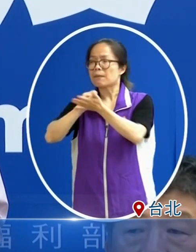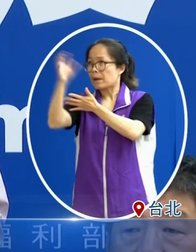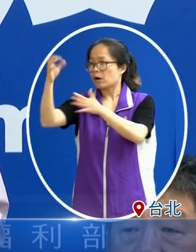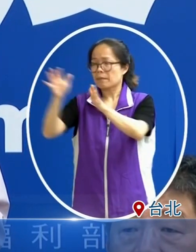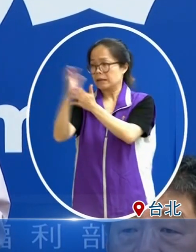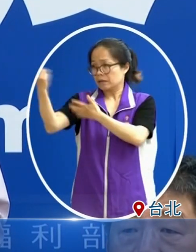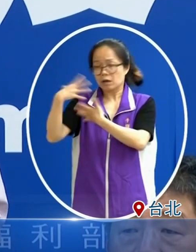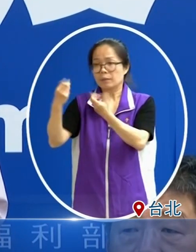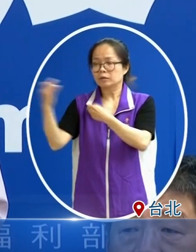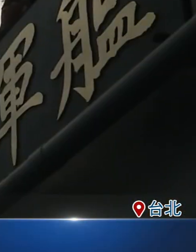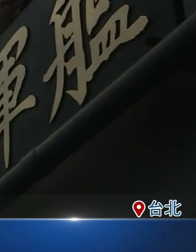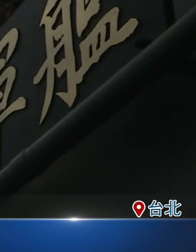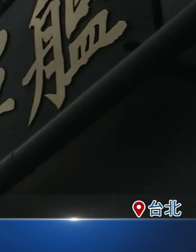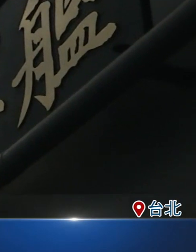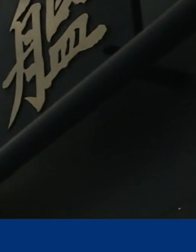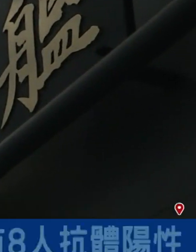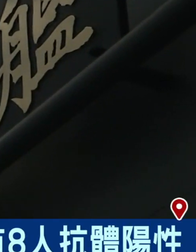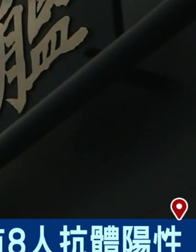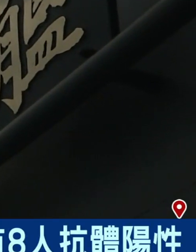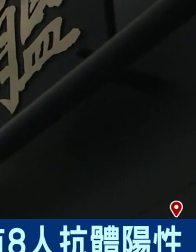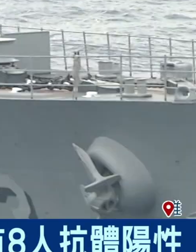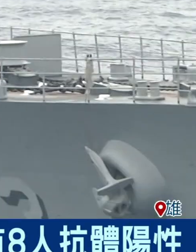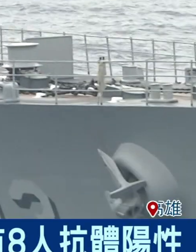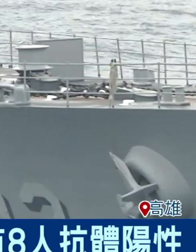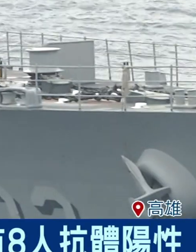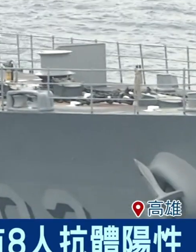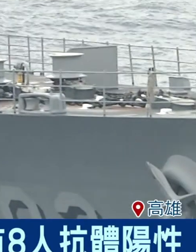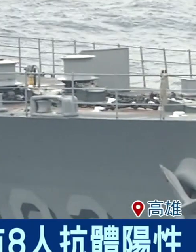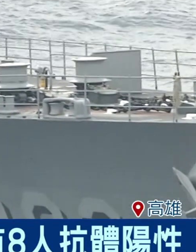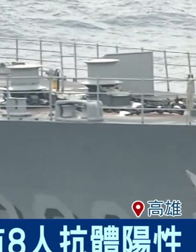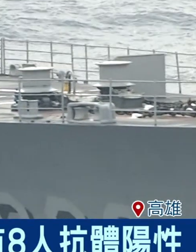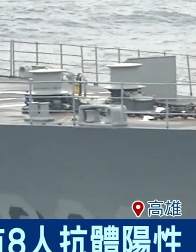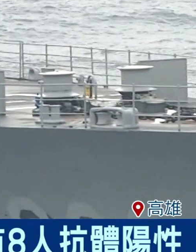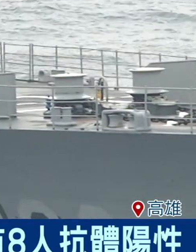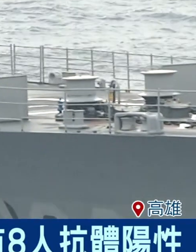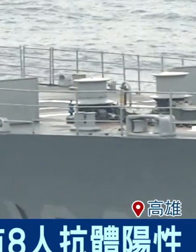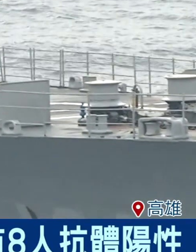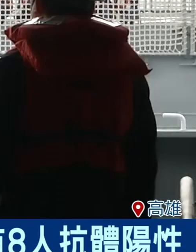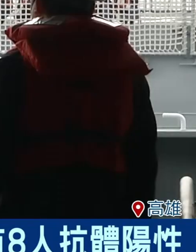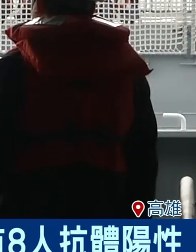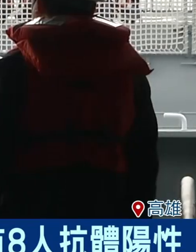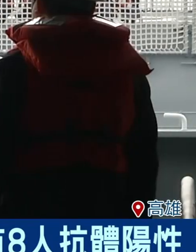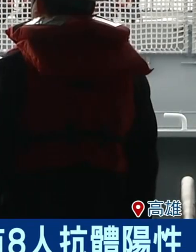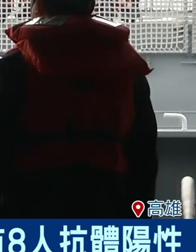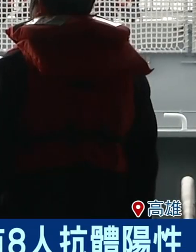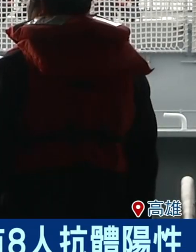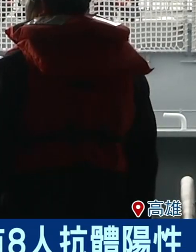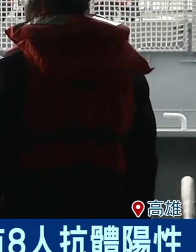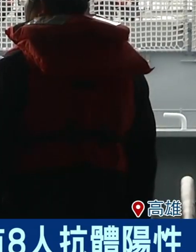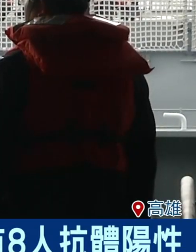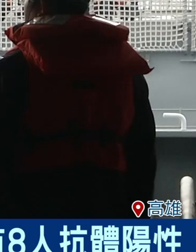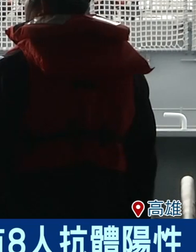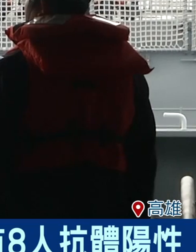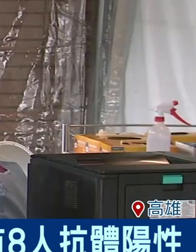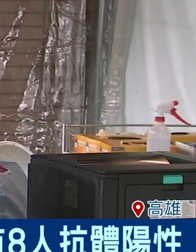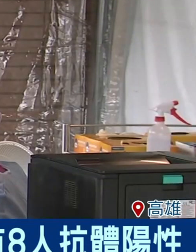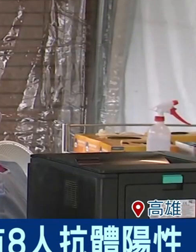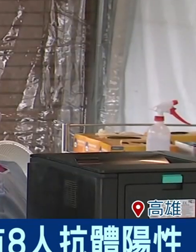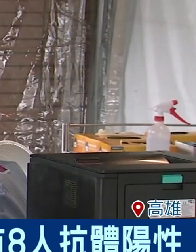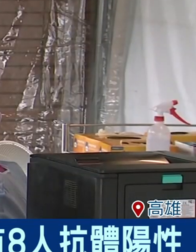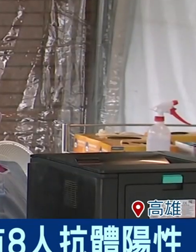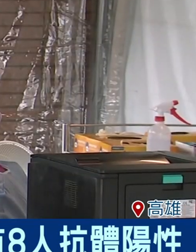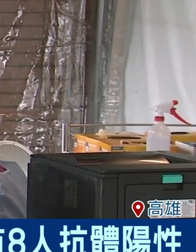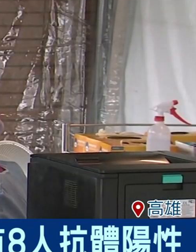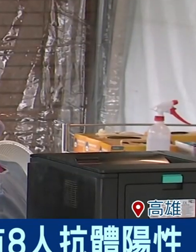才收到是阳性的。 据磐石舰感染源指挥中心曾为全舰官兵抽血进行抗体检